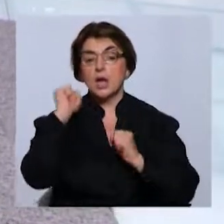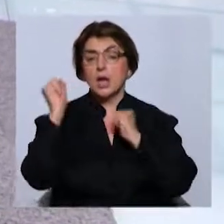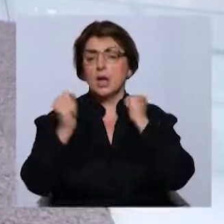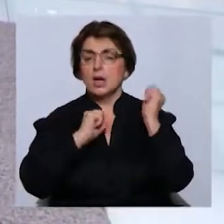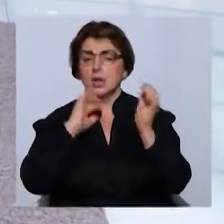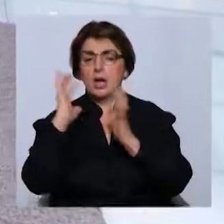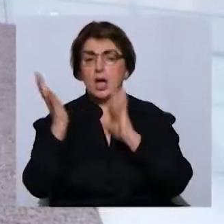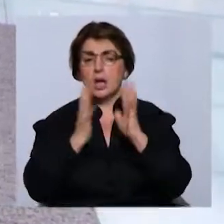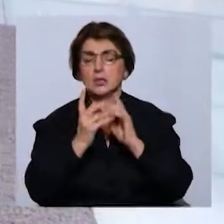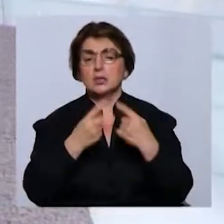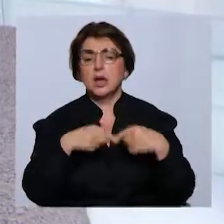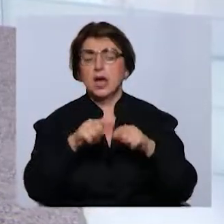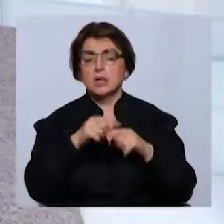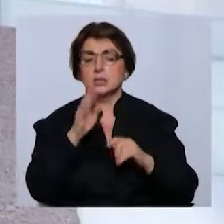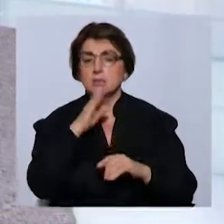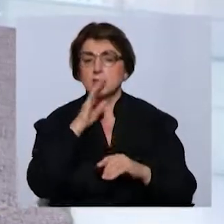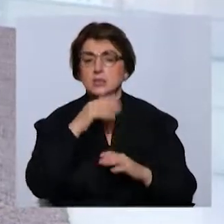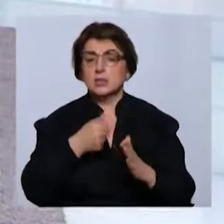წყლით.